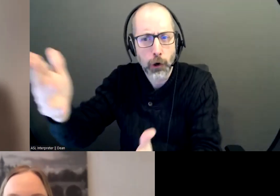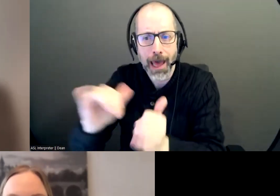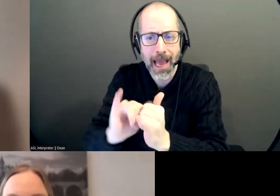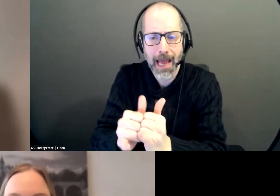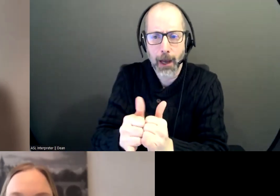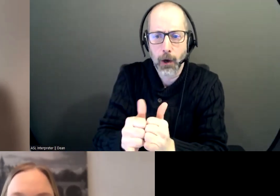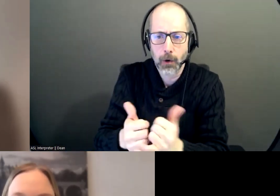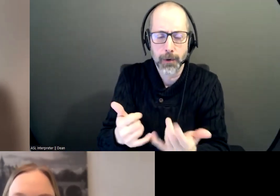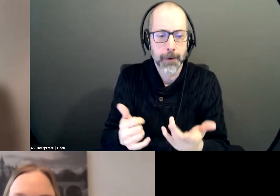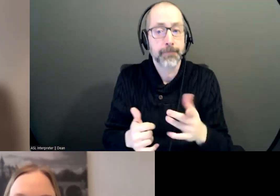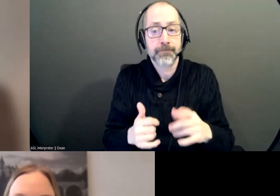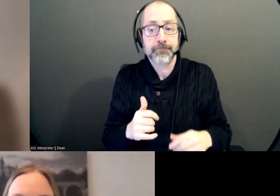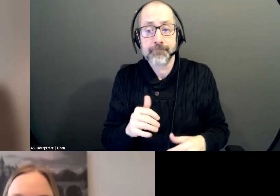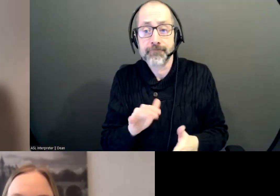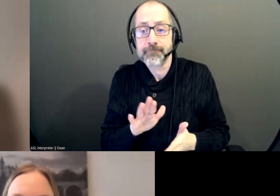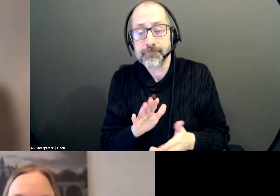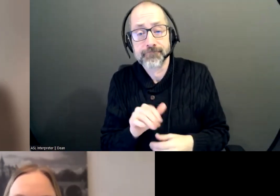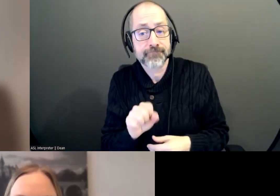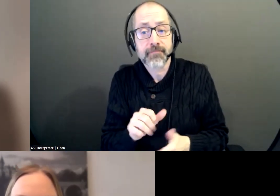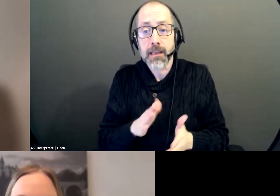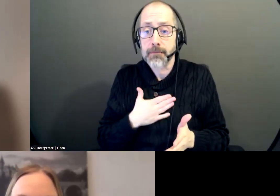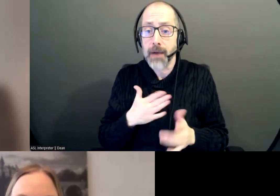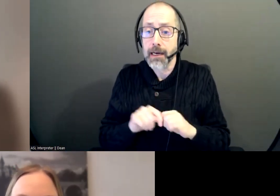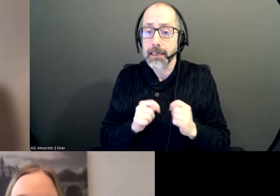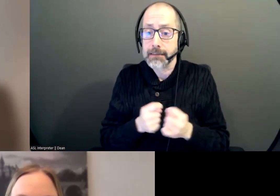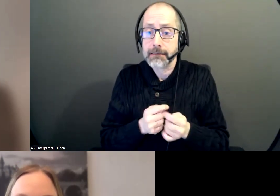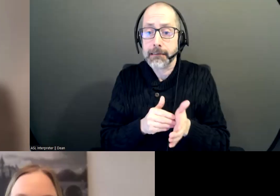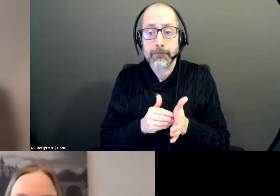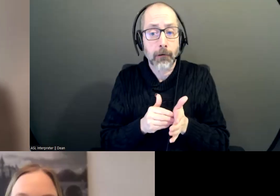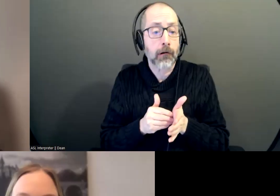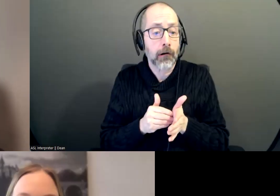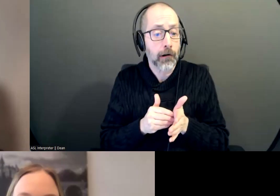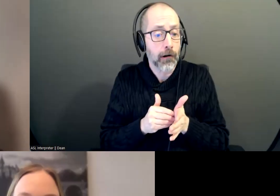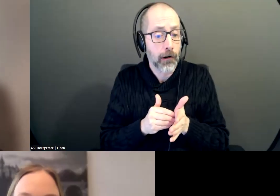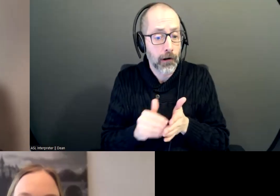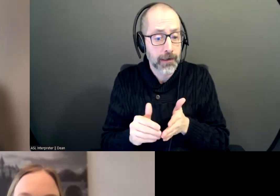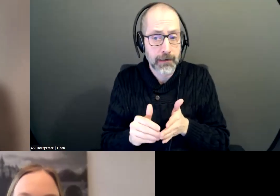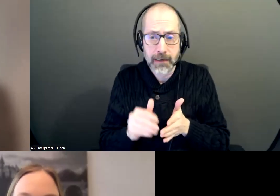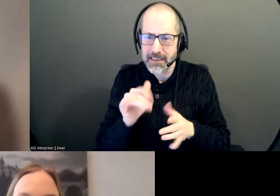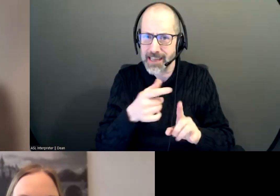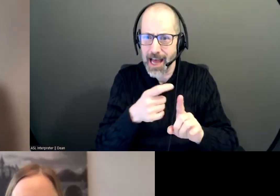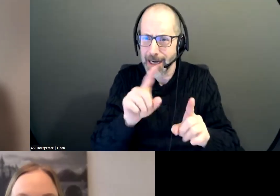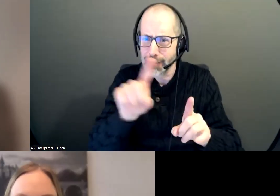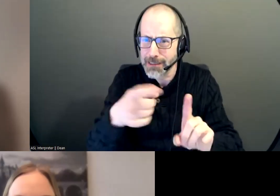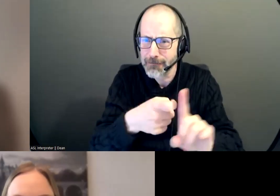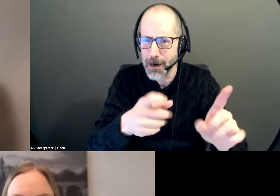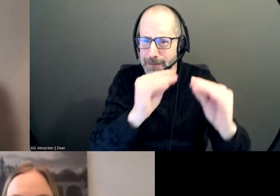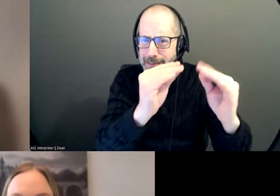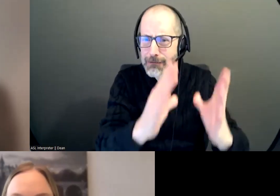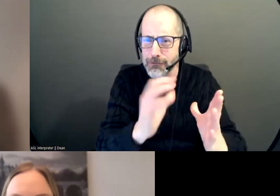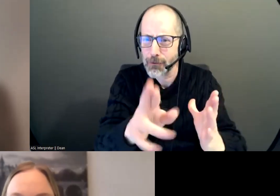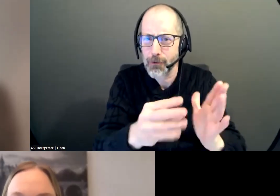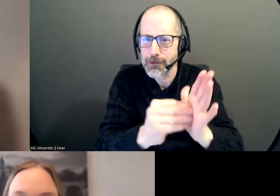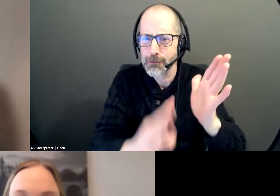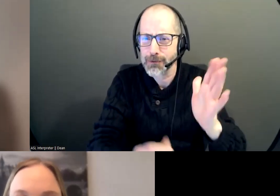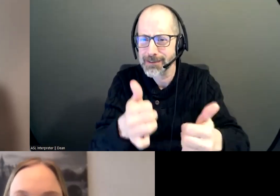team que often. nous And traitons souvent avec I mon think, équipe. is this coming from a Et student or from est-ce que a ça vient professor,